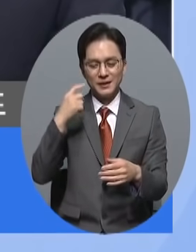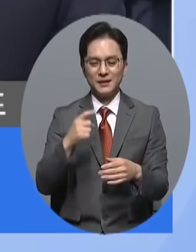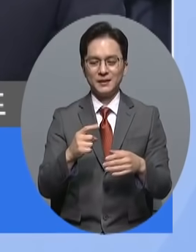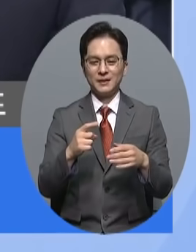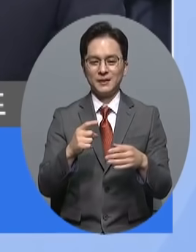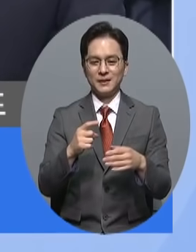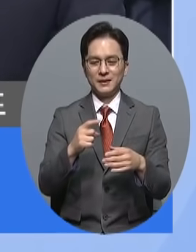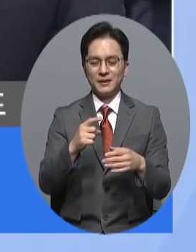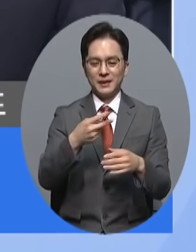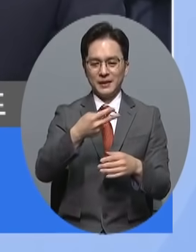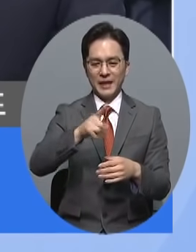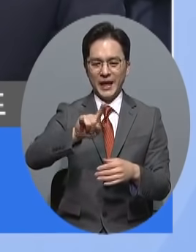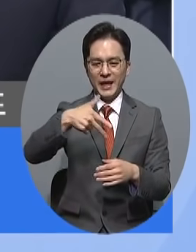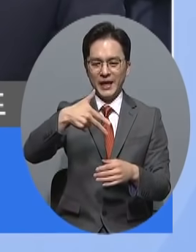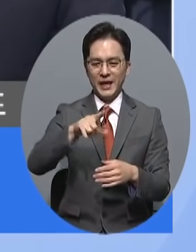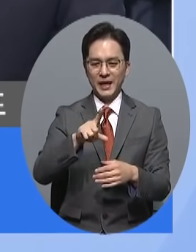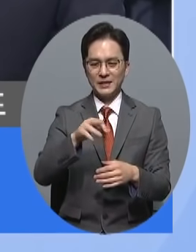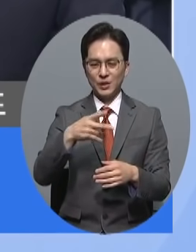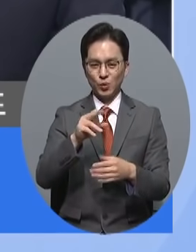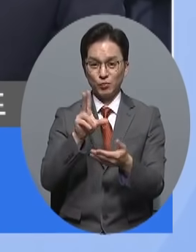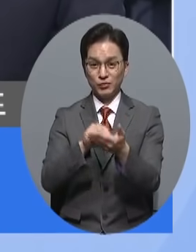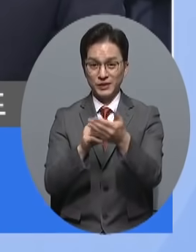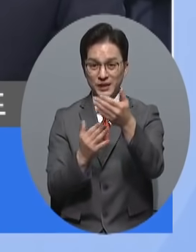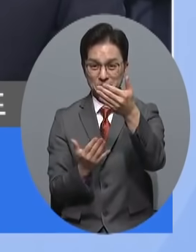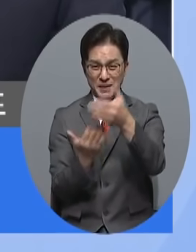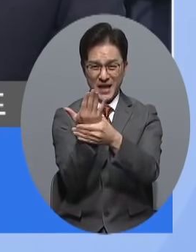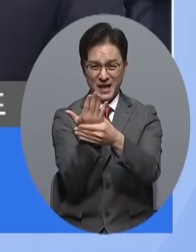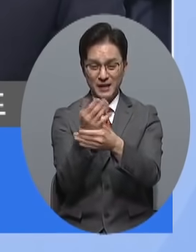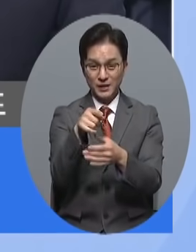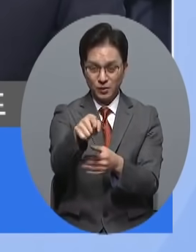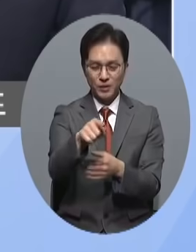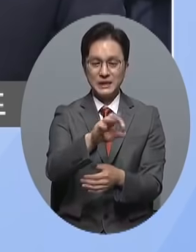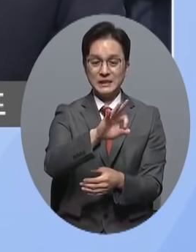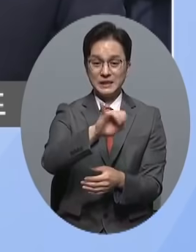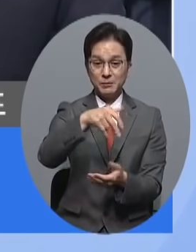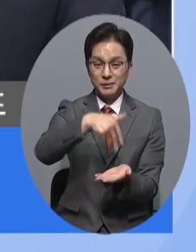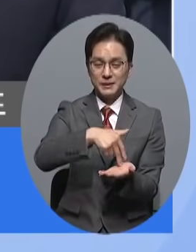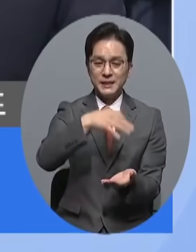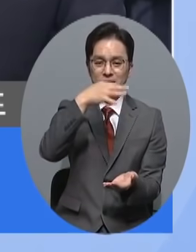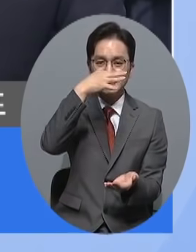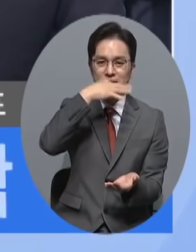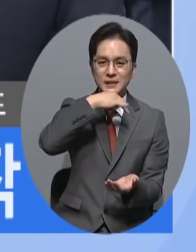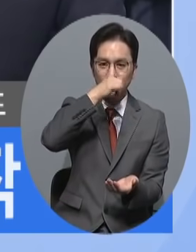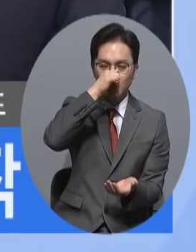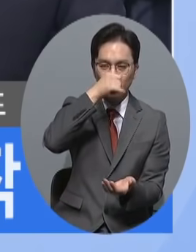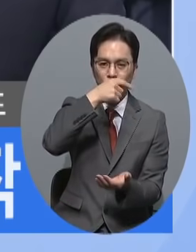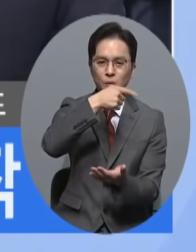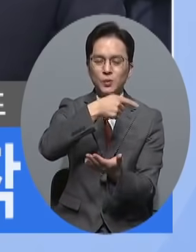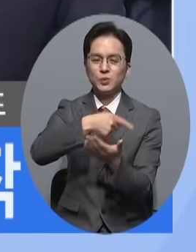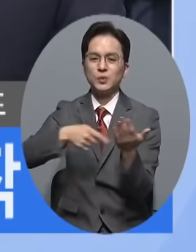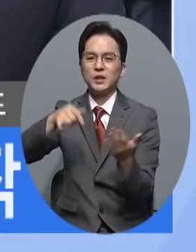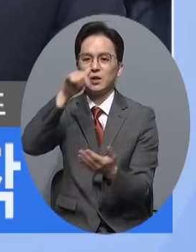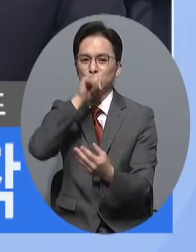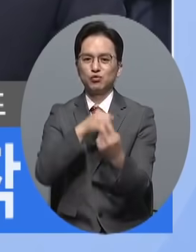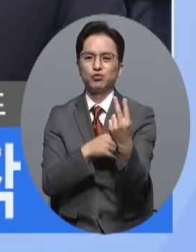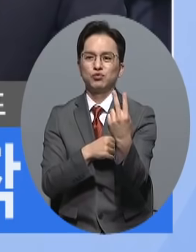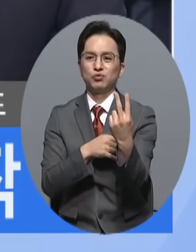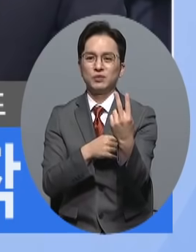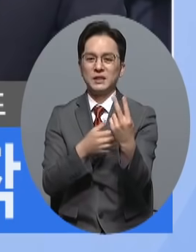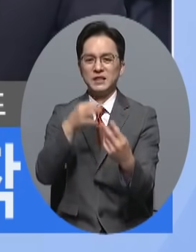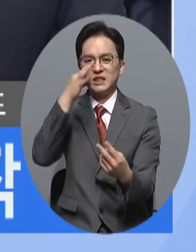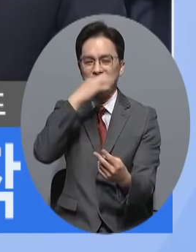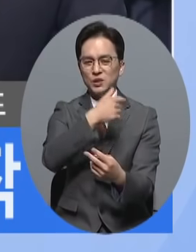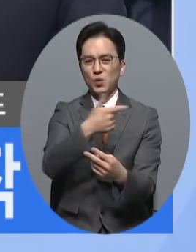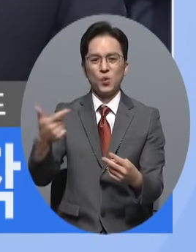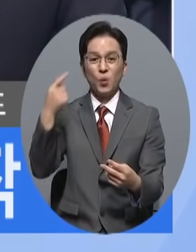이야기하는데 그렇게 되니까 당내 토론에서도 이 부분에 대한 옹호나 반대가 이 지사의 지지율을 삭감시키거나 이런 게